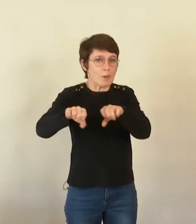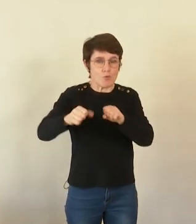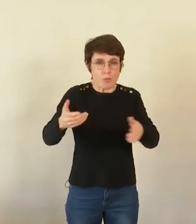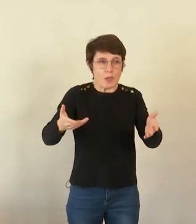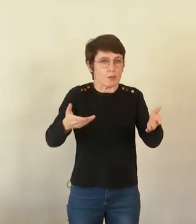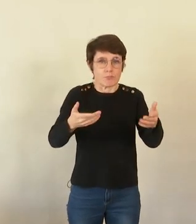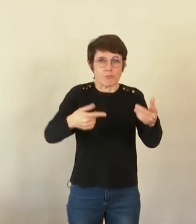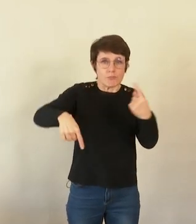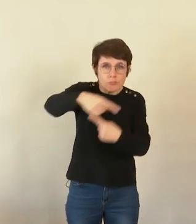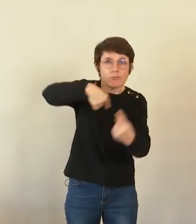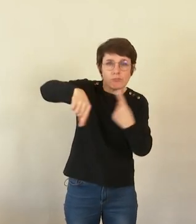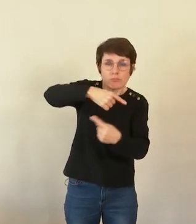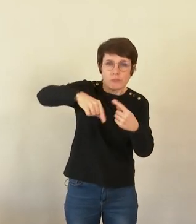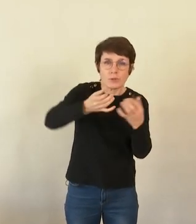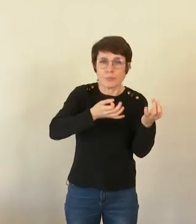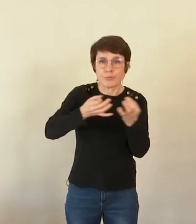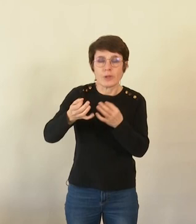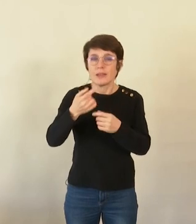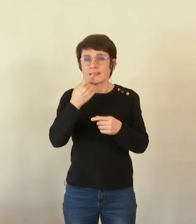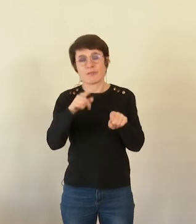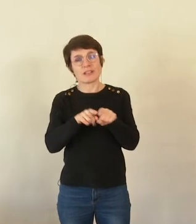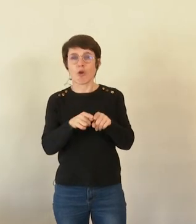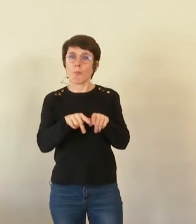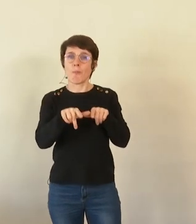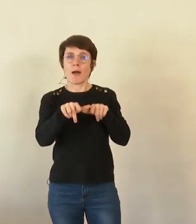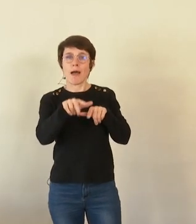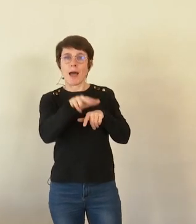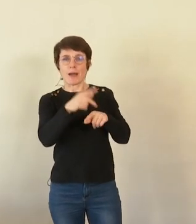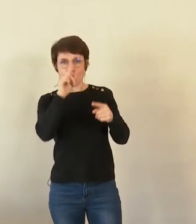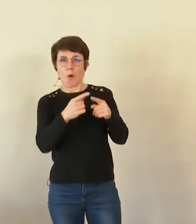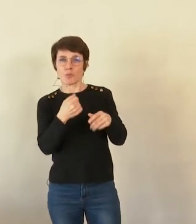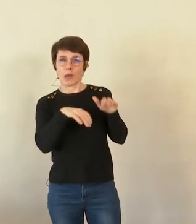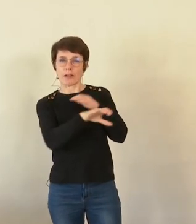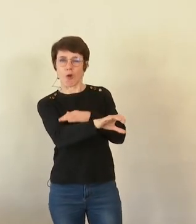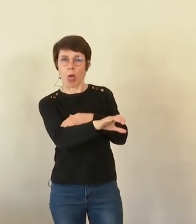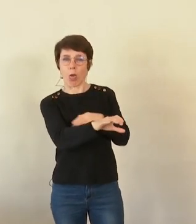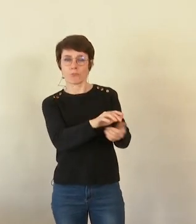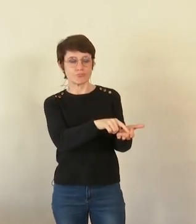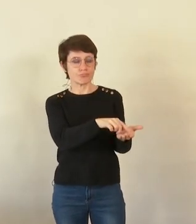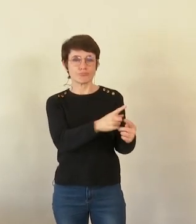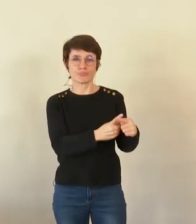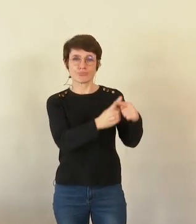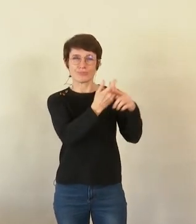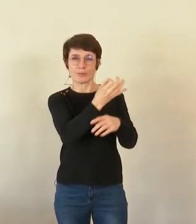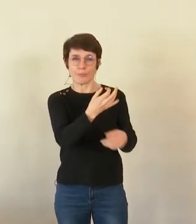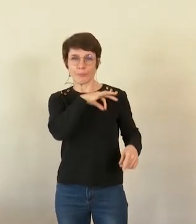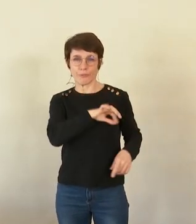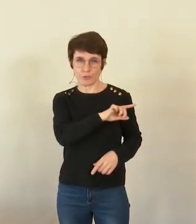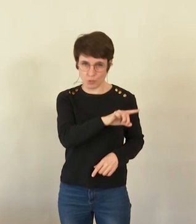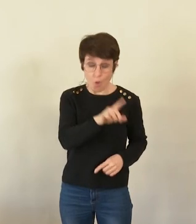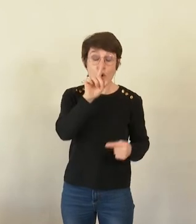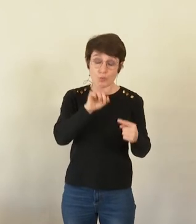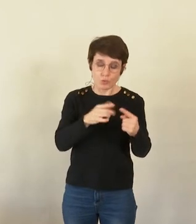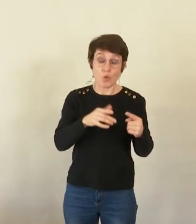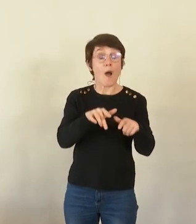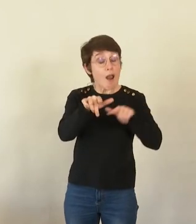pas celle d'être des actifs financiers comme les autres mais bien de loger les habitantes et les habitants